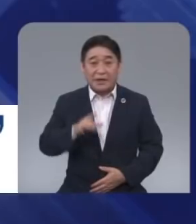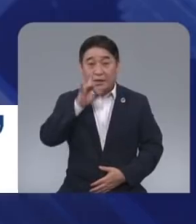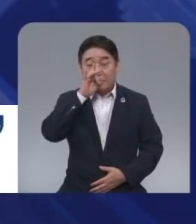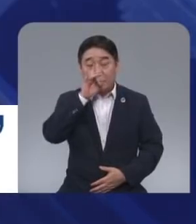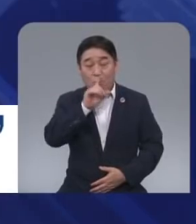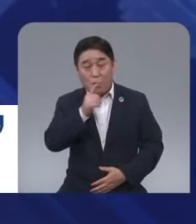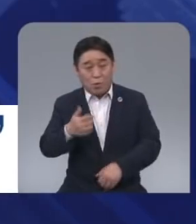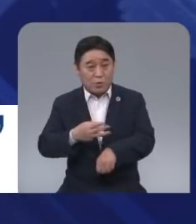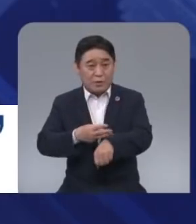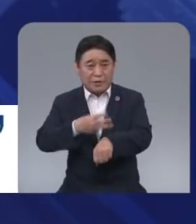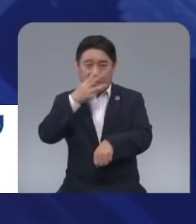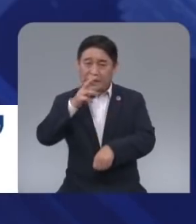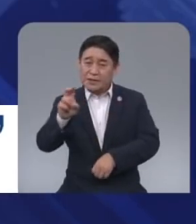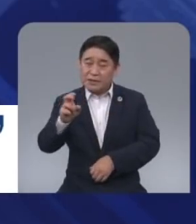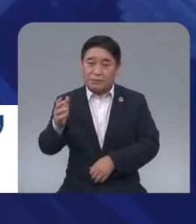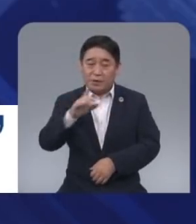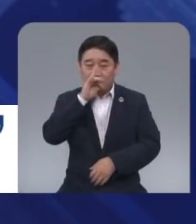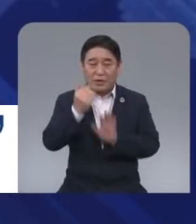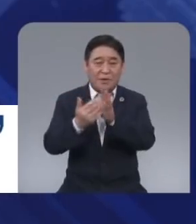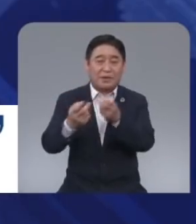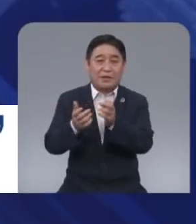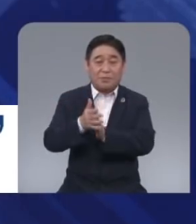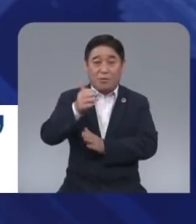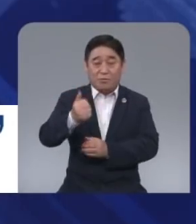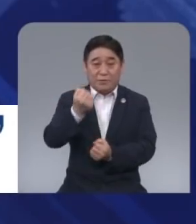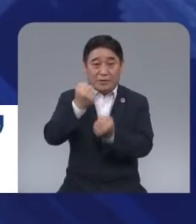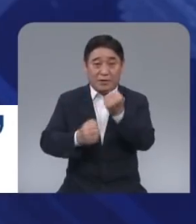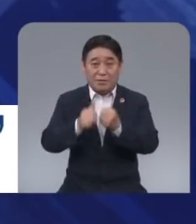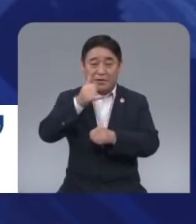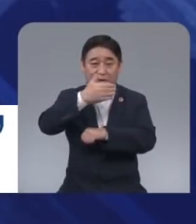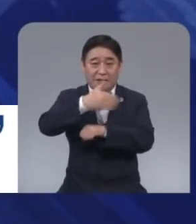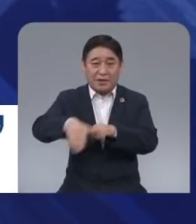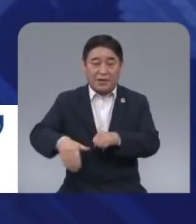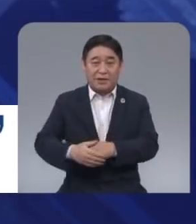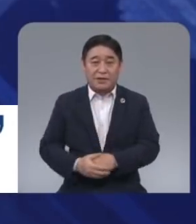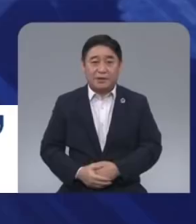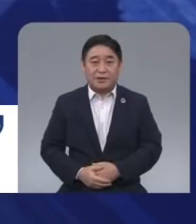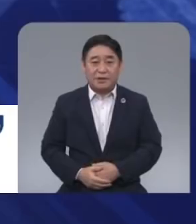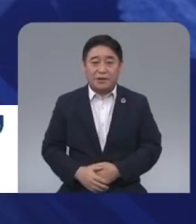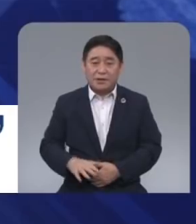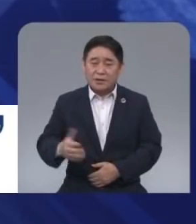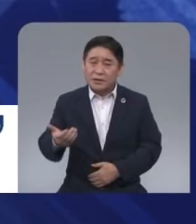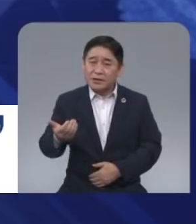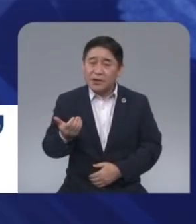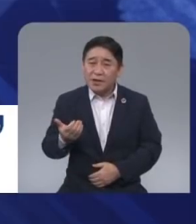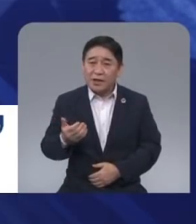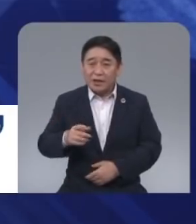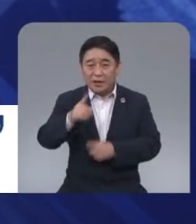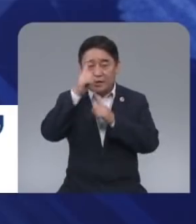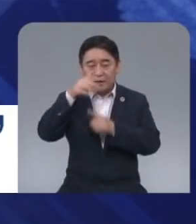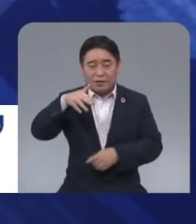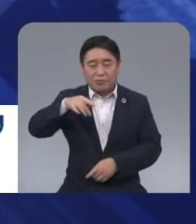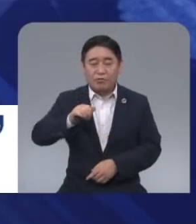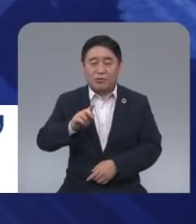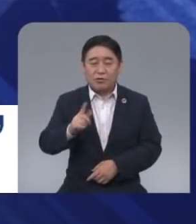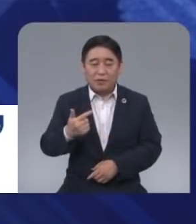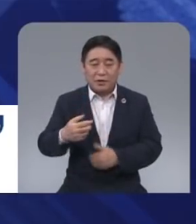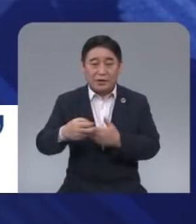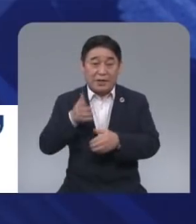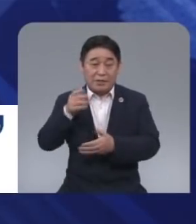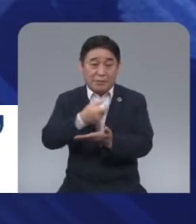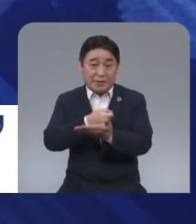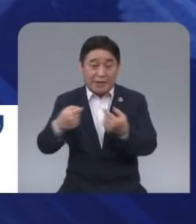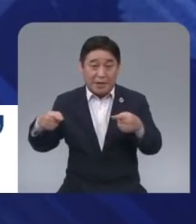자, 오늘 오후 3시 20분부터는 중앙방역대책본부의 정례 브리핑이 있을 예정인데요. 먼저 이충원 의학전문기자와 함께 오늘 나올 내용들 좀